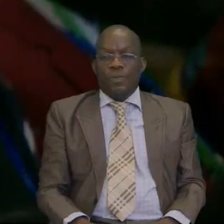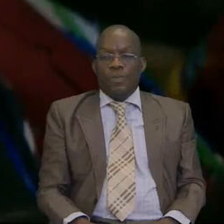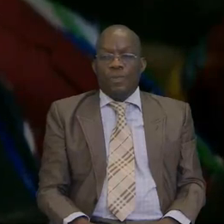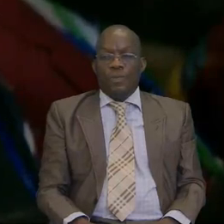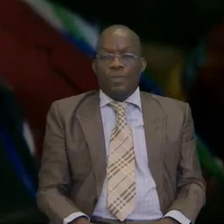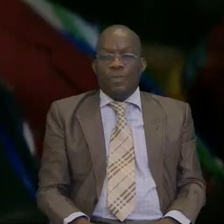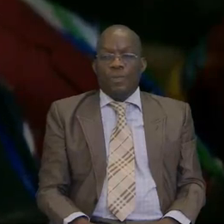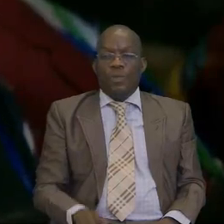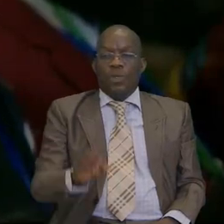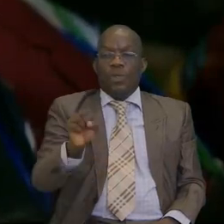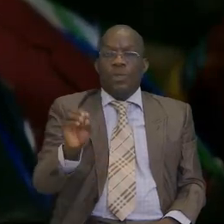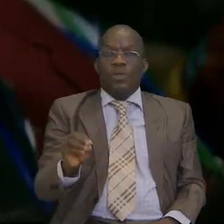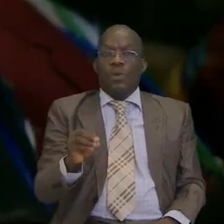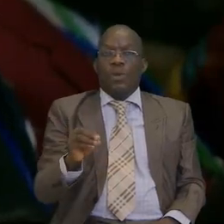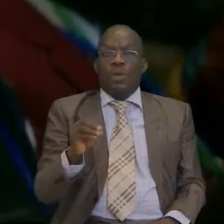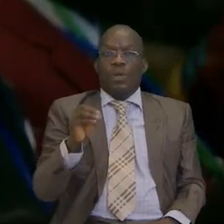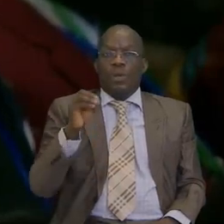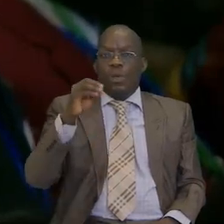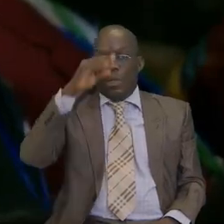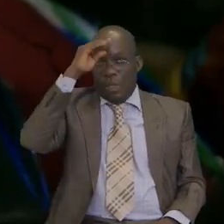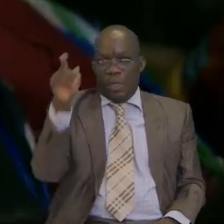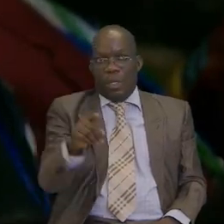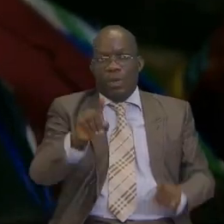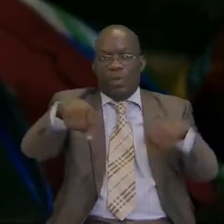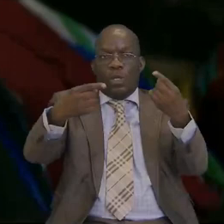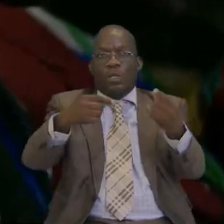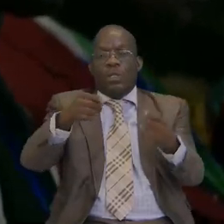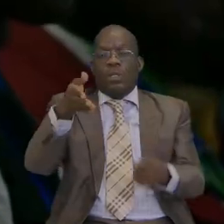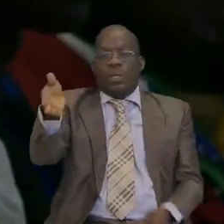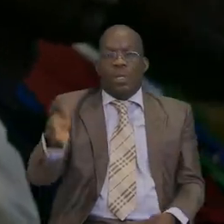Alors, il est arrivé là-bas. Il a prêché.